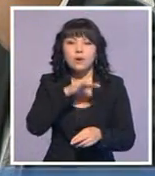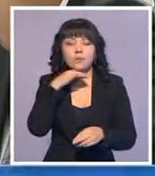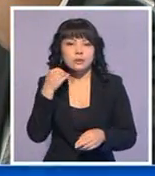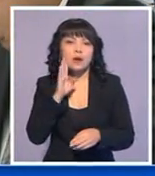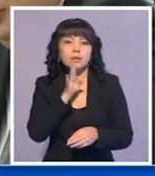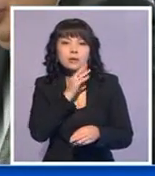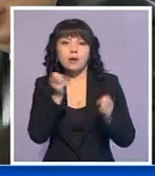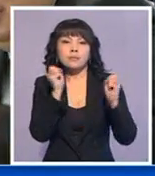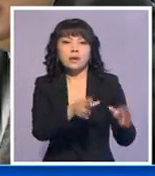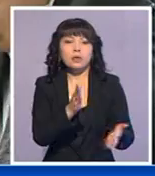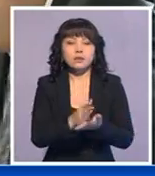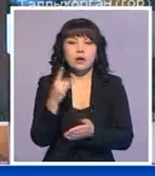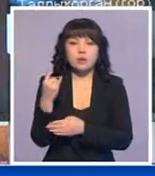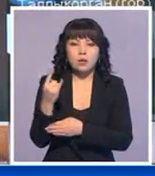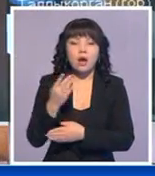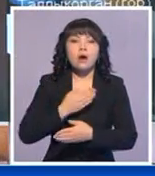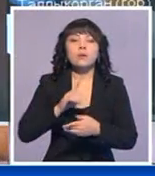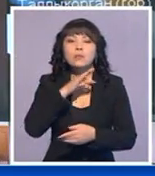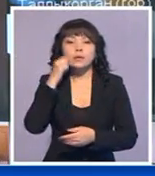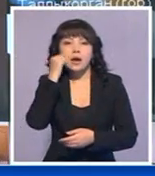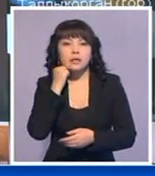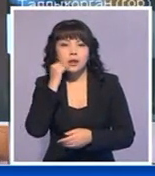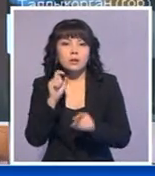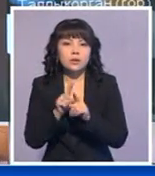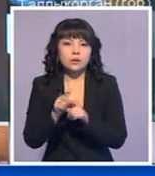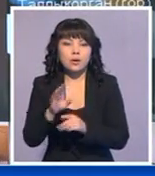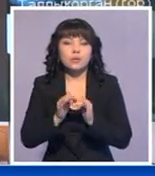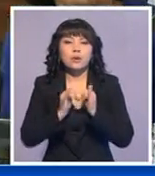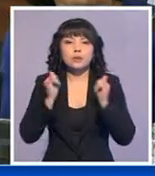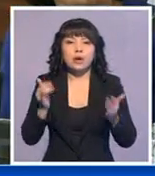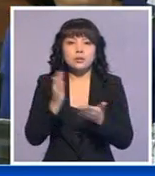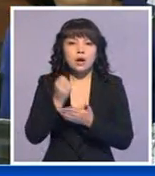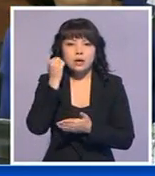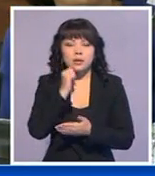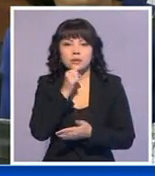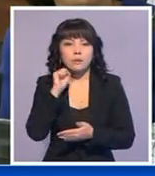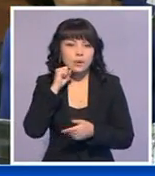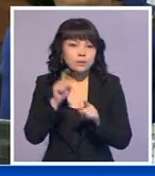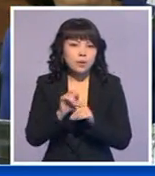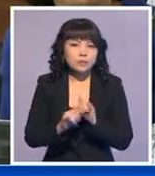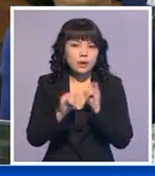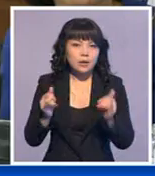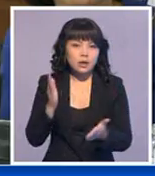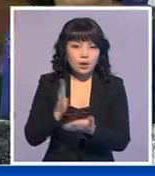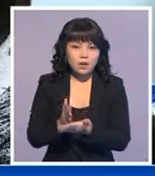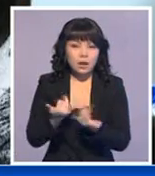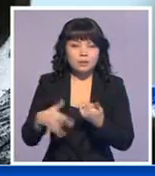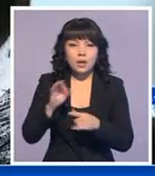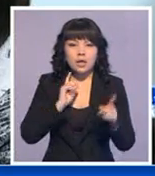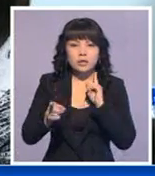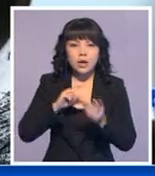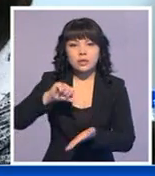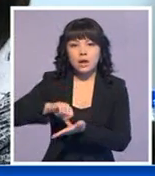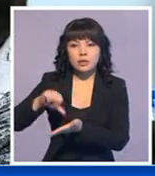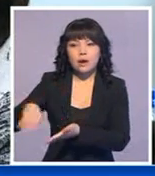тұратын қариялардың саны көбейіп барады. Бұл туралы бүгін мәжіліс депутаттарының қатысуымен өткен онлайн конференцияда айтылды. Жиынға қатысушылар